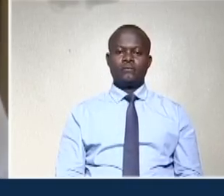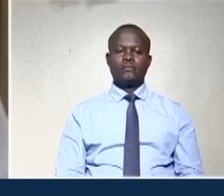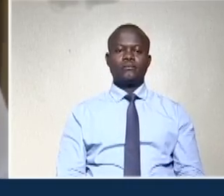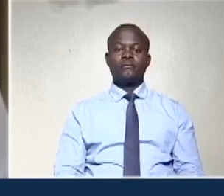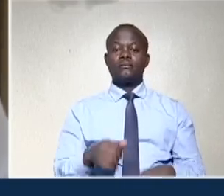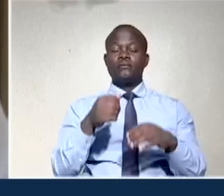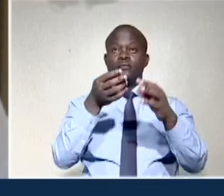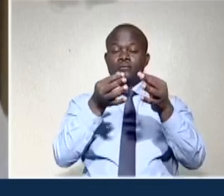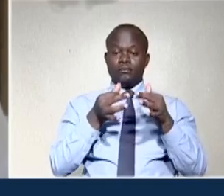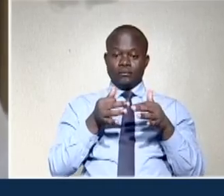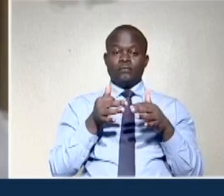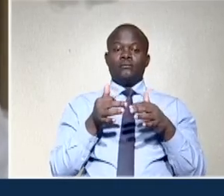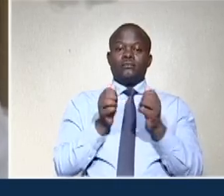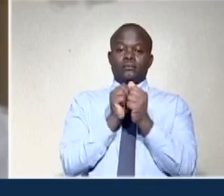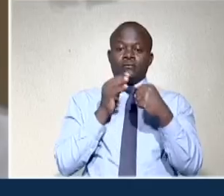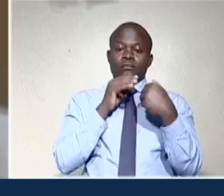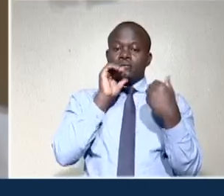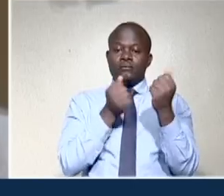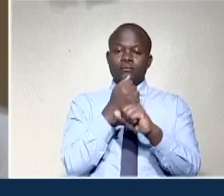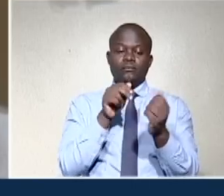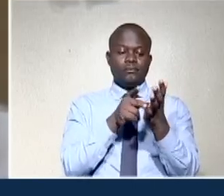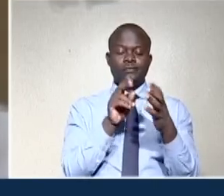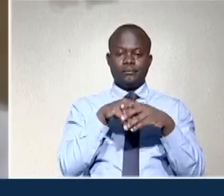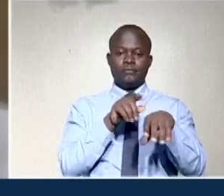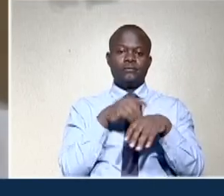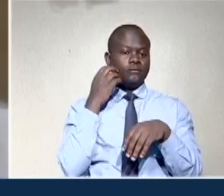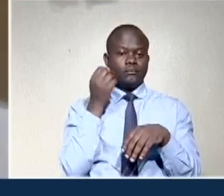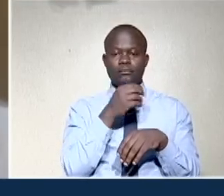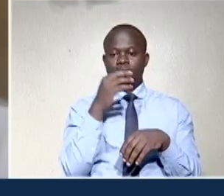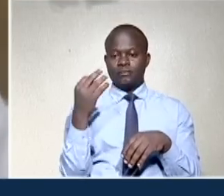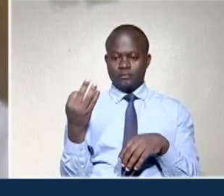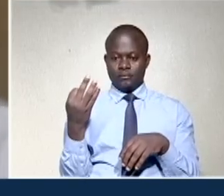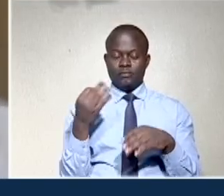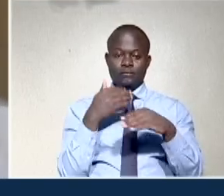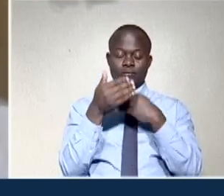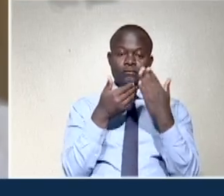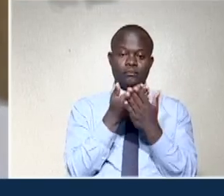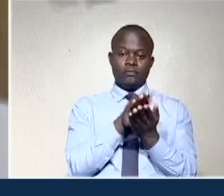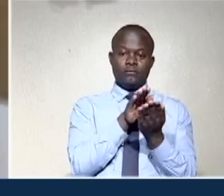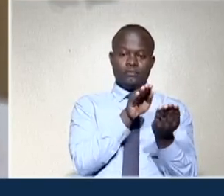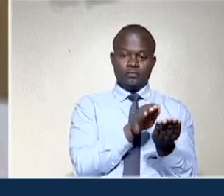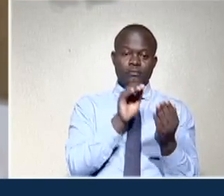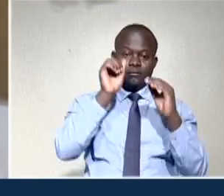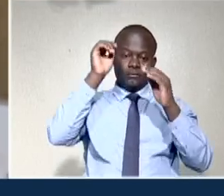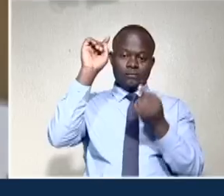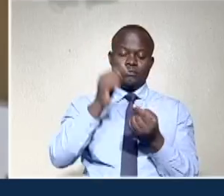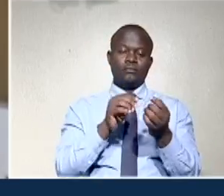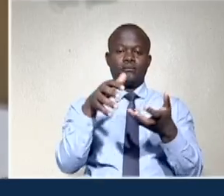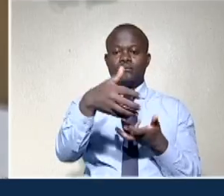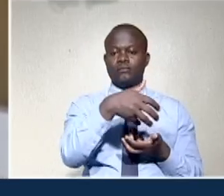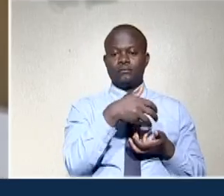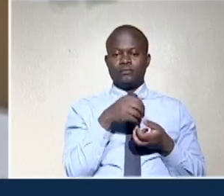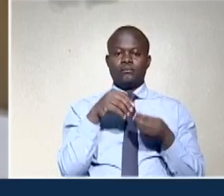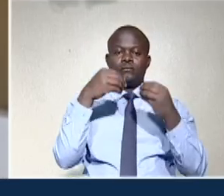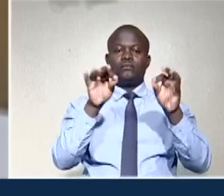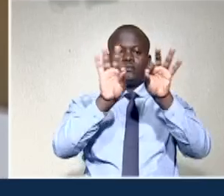birera mu gihe cy'amezi atatu bikagusaba kugira ngo uhunike byinshi noneho ubashe kugabanyiriza uhaha ndetse utanga n'igiciro kiza